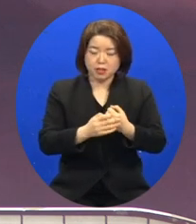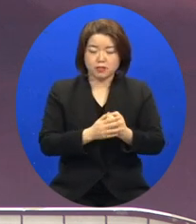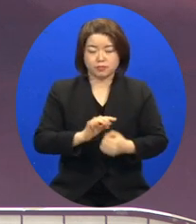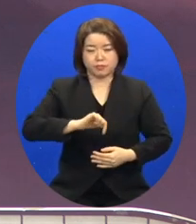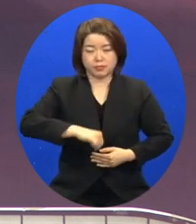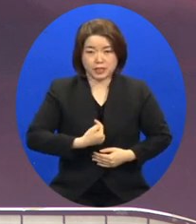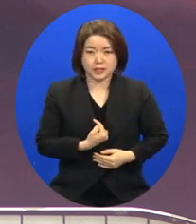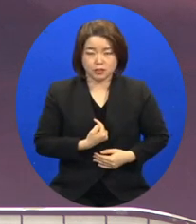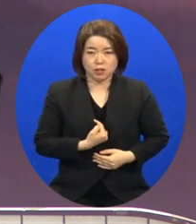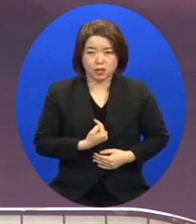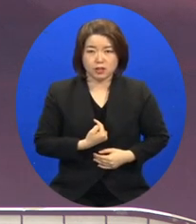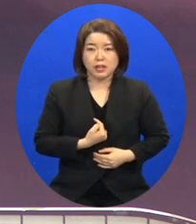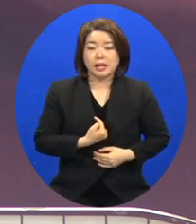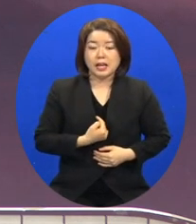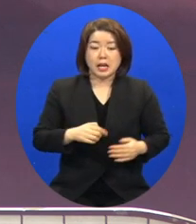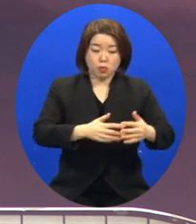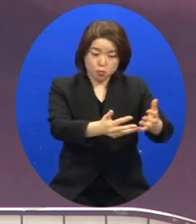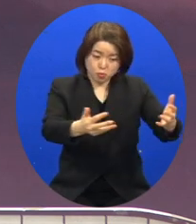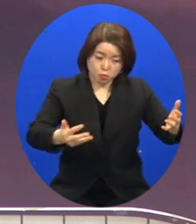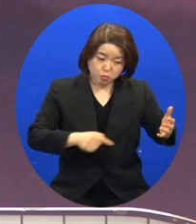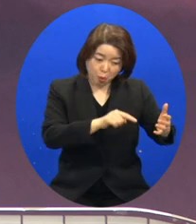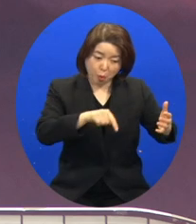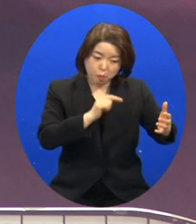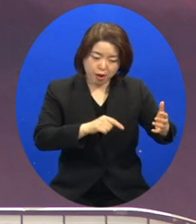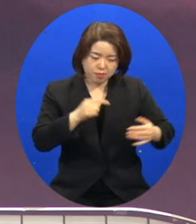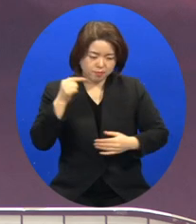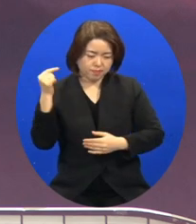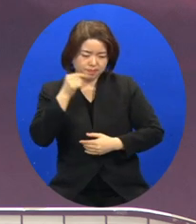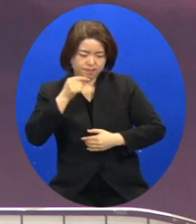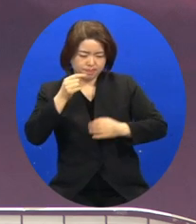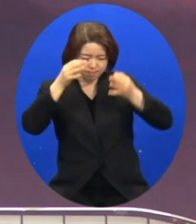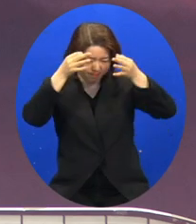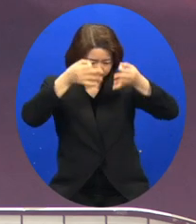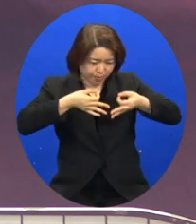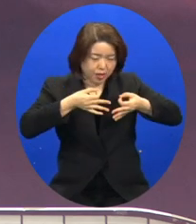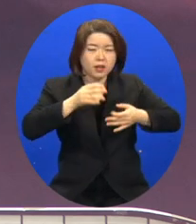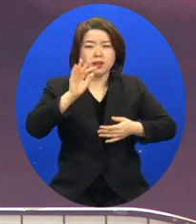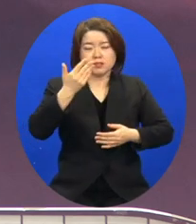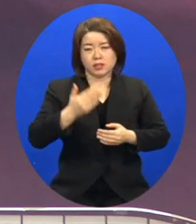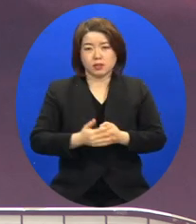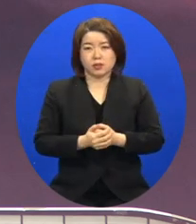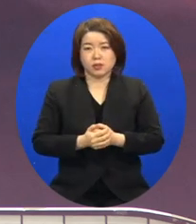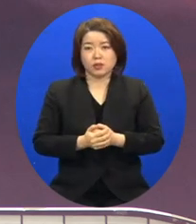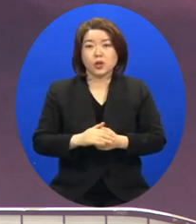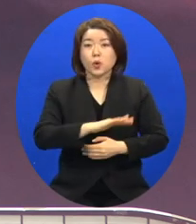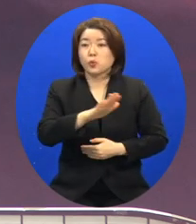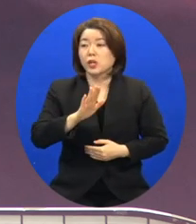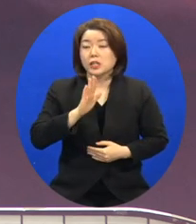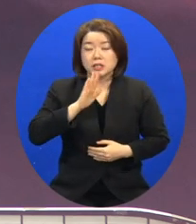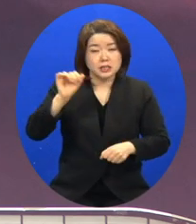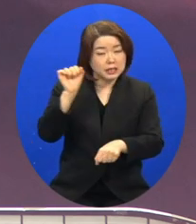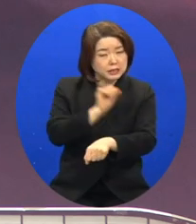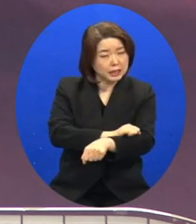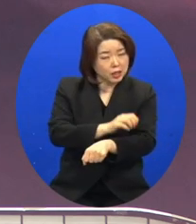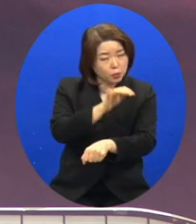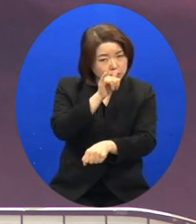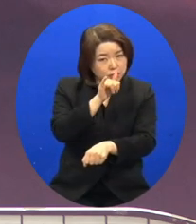자신과 자기 편에 대해서 엄격히 해야 되요 우리가 이렇게 정말 잘 하고 있는 것인지